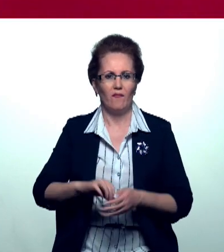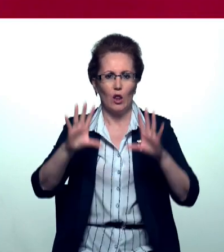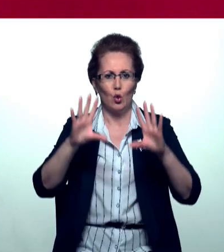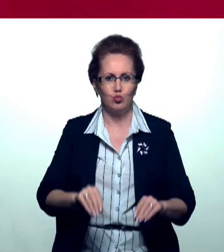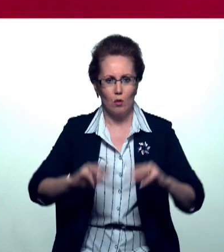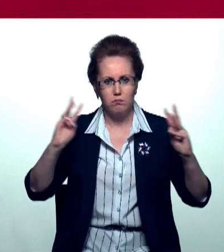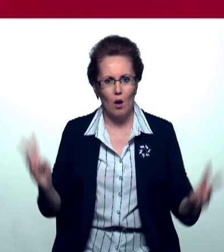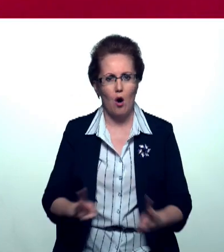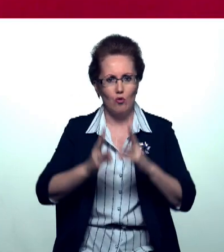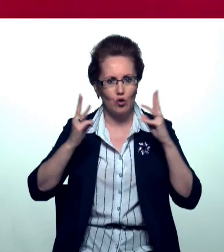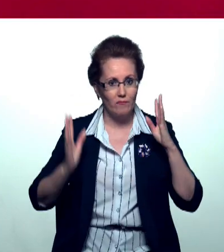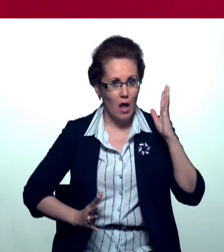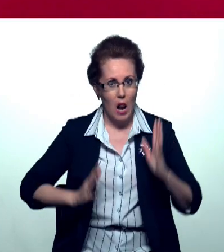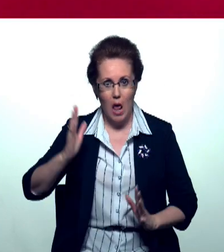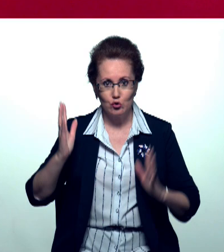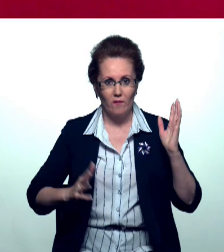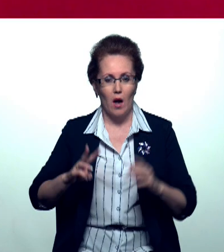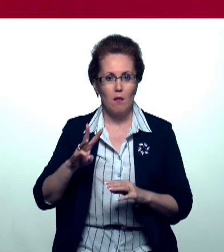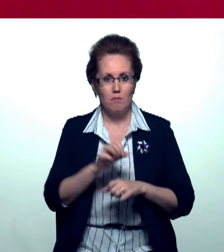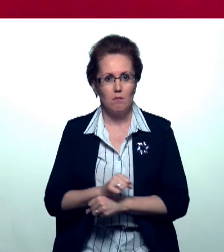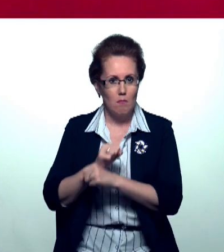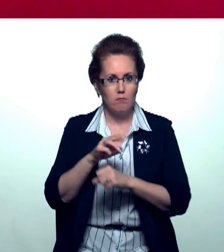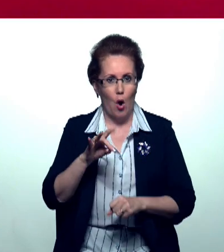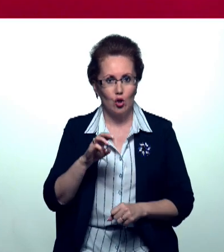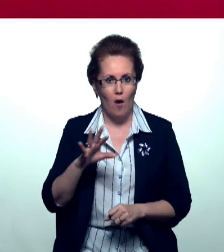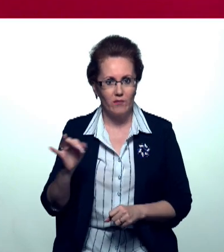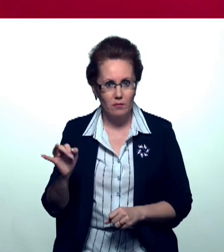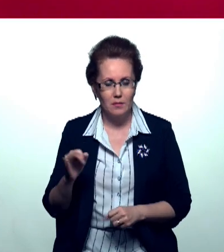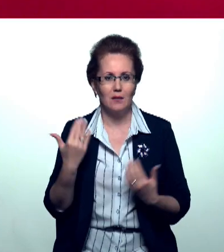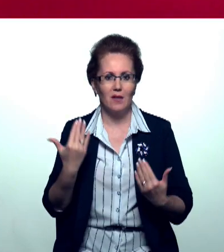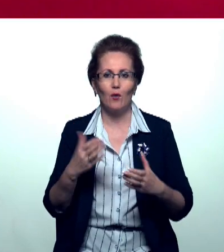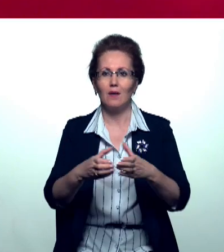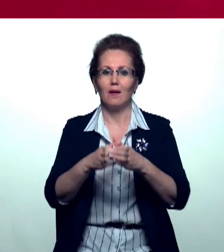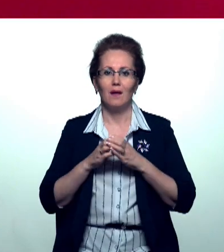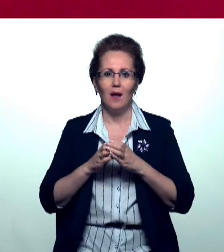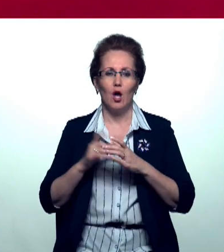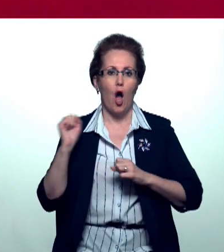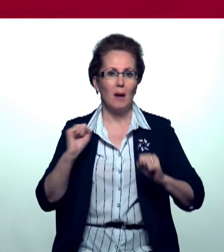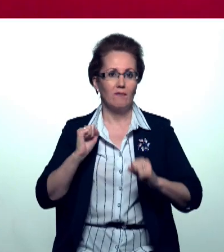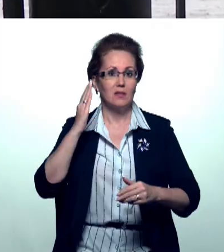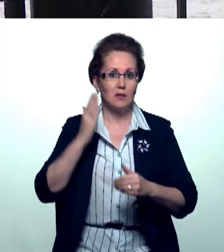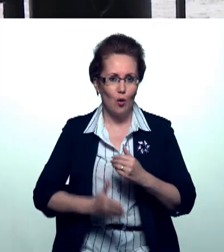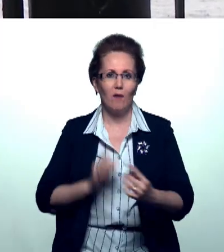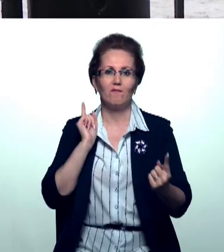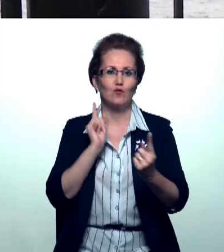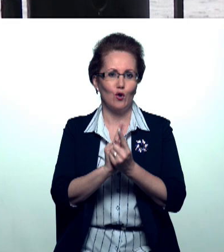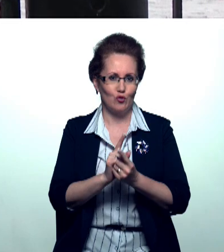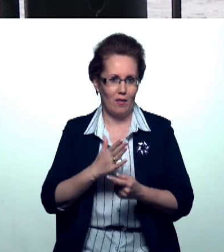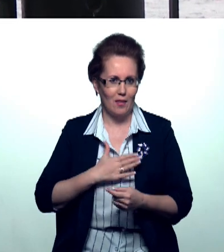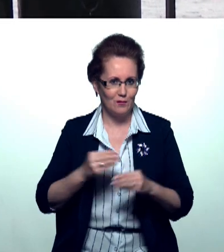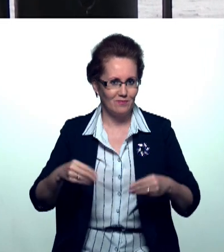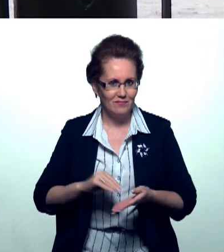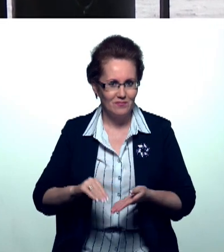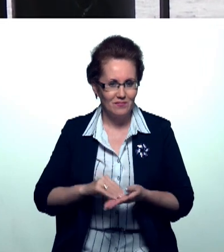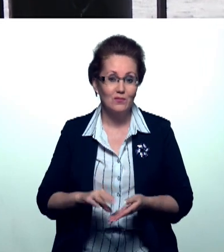Мордовии. Командировка длилась почти месяц. Сегодня она завершилась. Огнеборцы встречала наша съемочная группа.